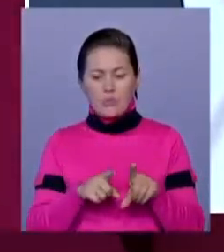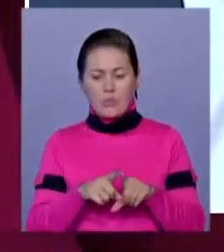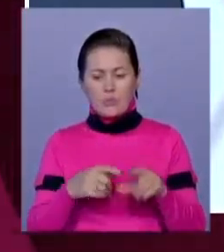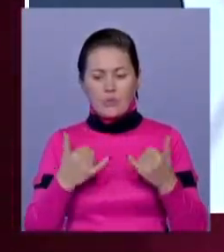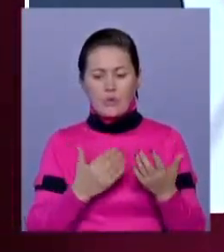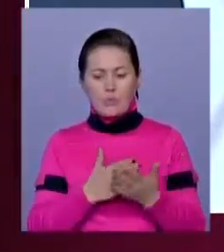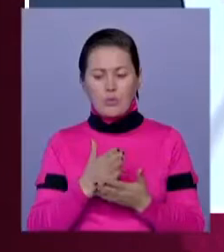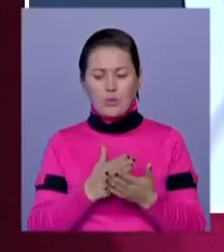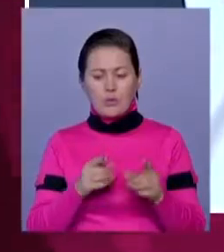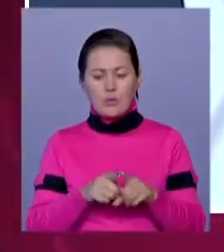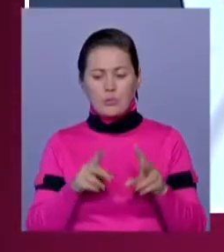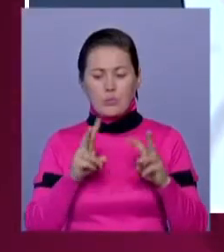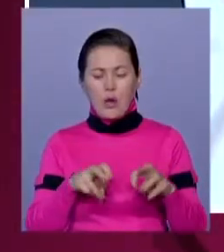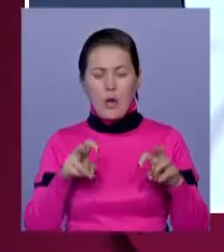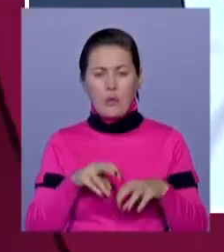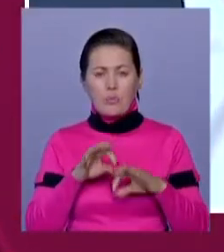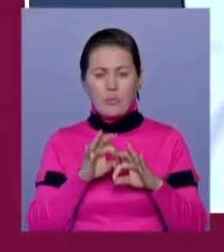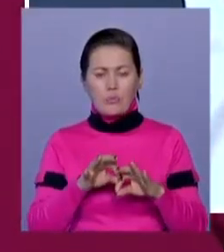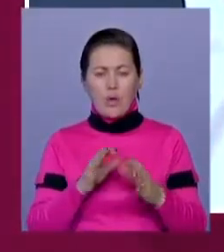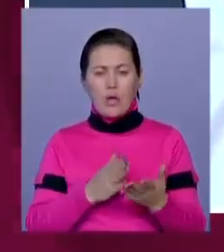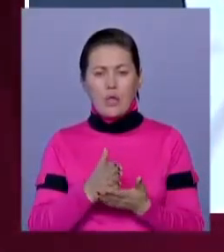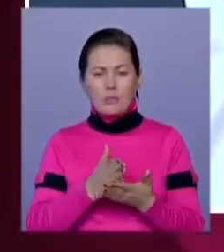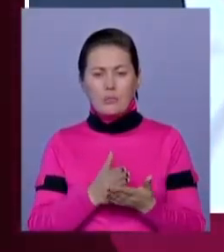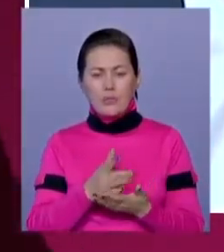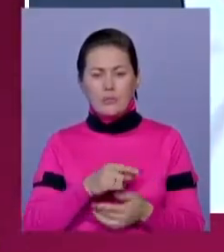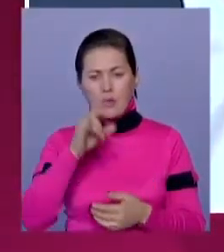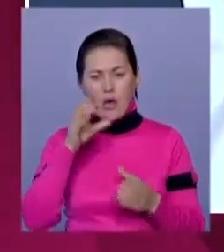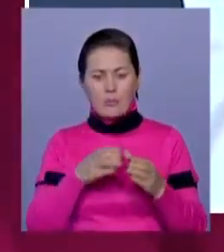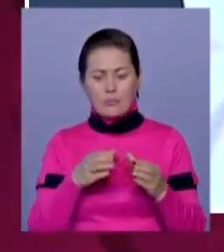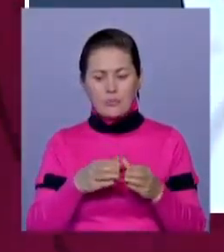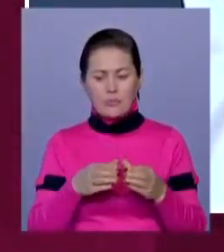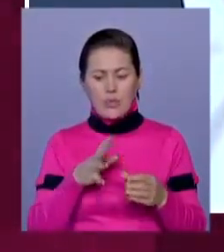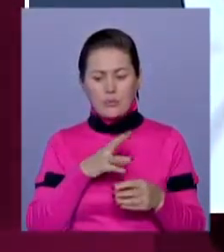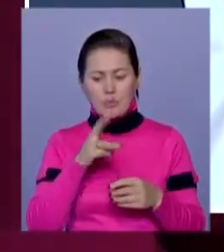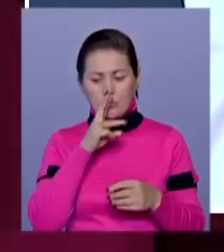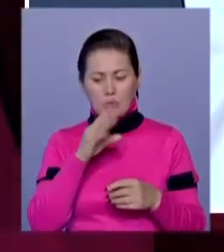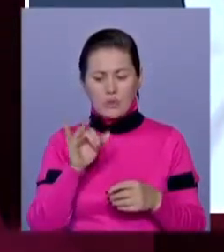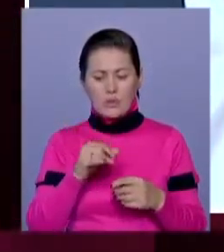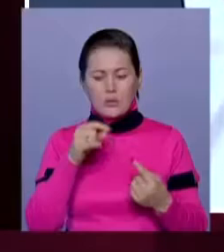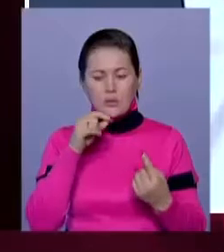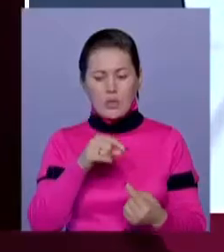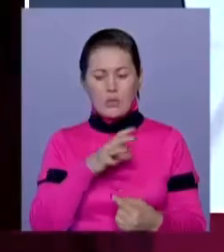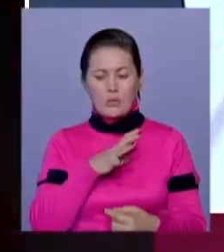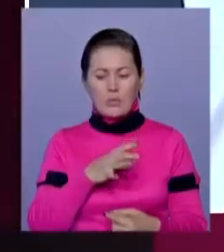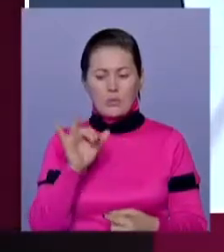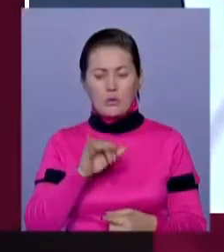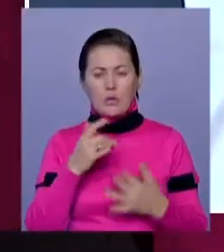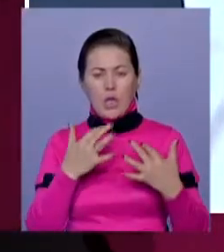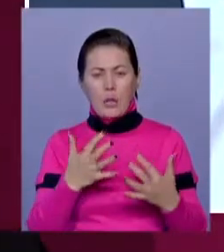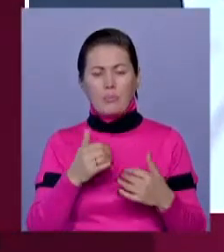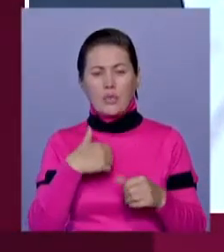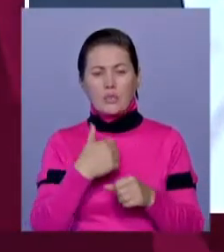бүгінгі салалық тексеріліп отыратын саладағы авиакомпанияда алынатын жалақылармен сәйкес болады. Бұл талап негізі